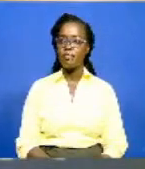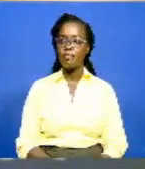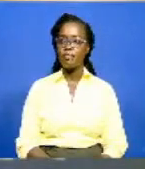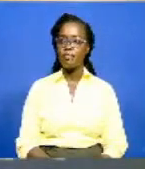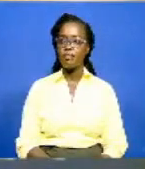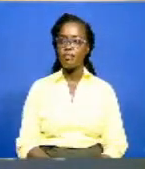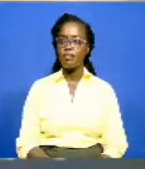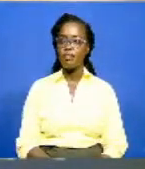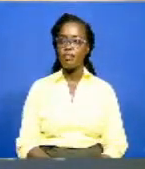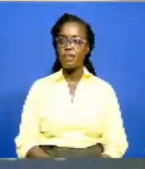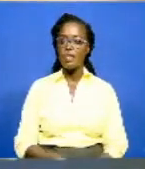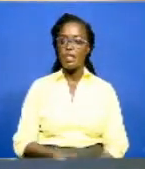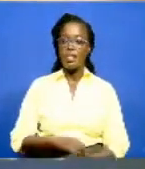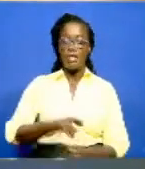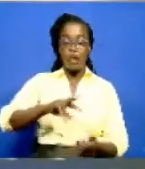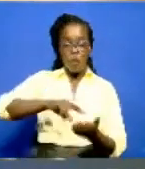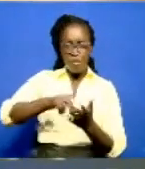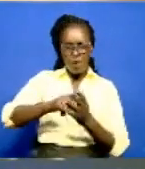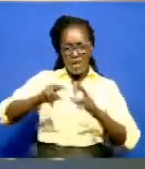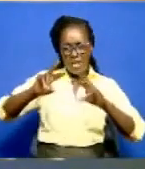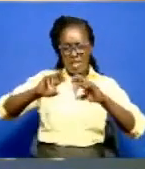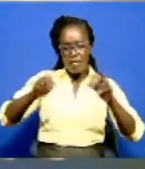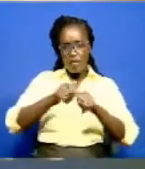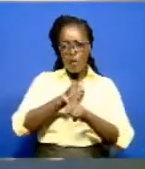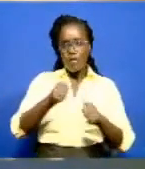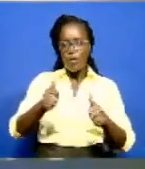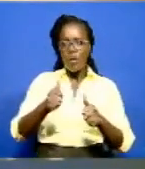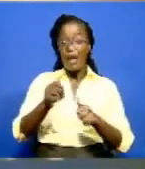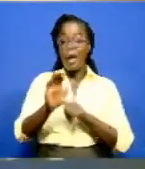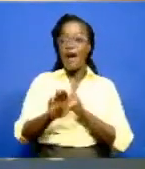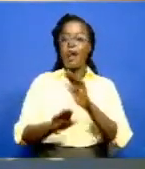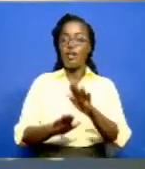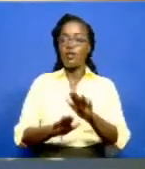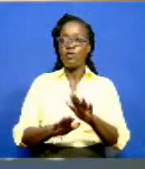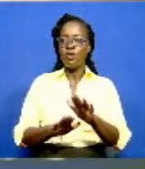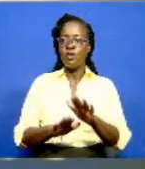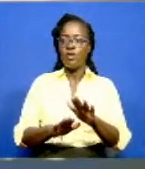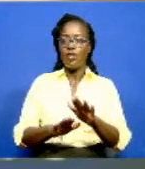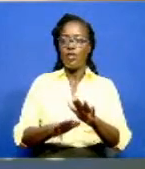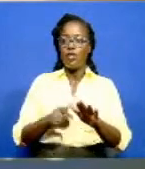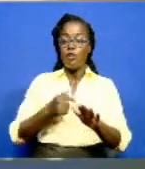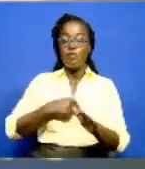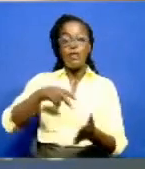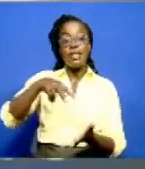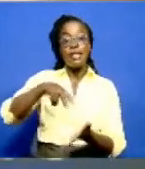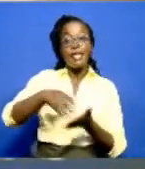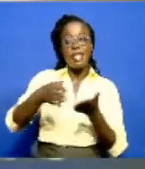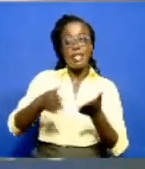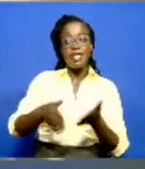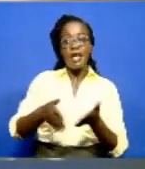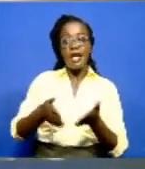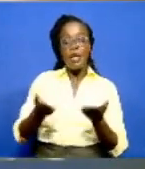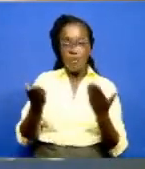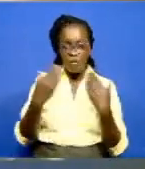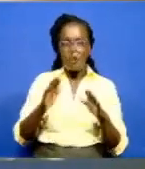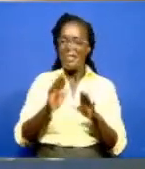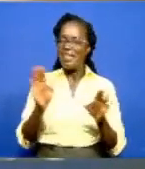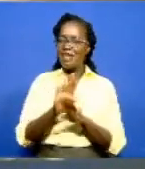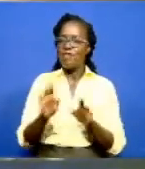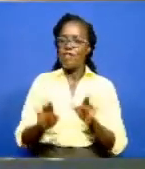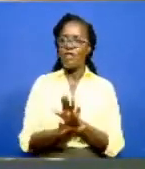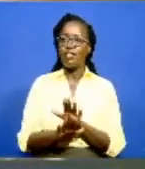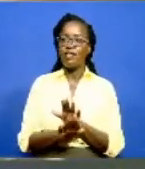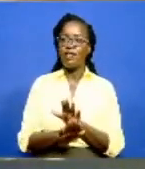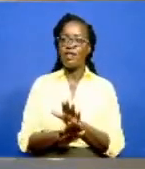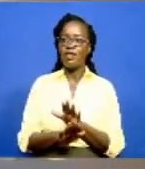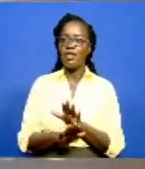Ili kusudi mradi huu akaukague vizuri, atachukua hatua. Ndio maana nimeamua nisimame hapa, tunamaliza yote kwa pamoja,